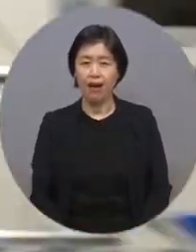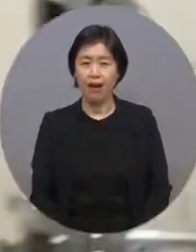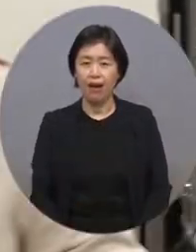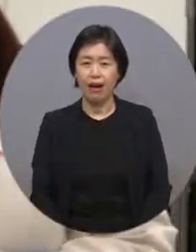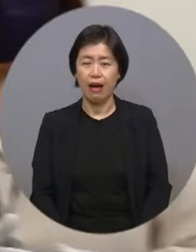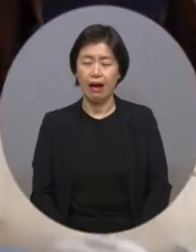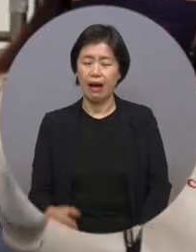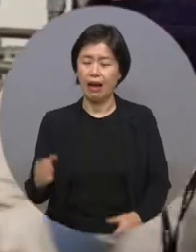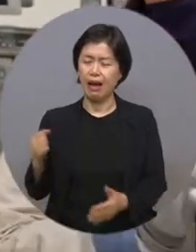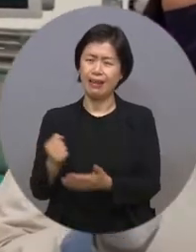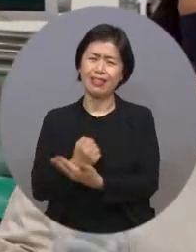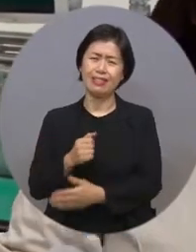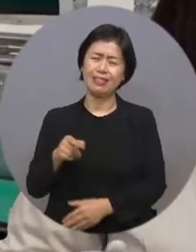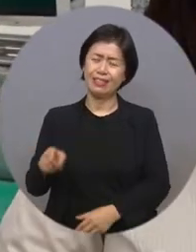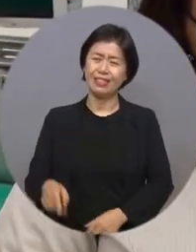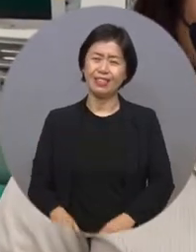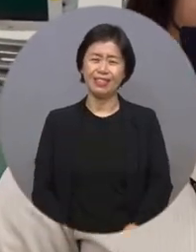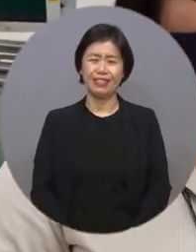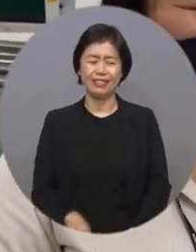아쉽네요.